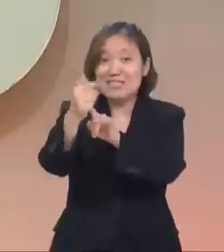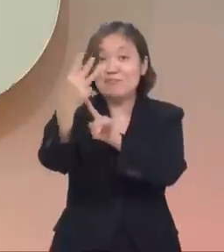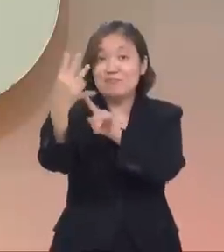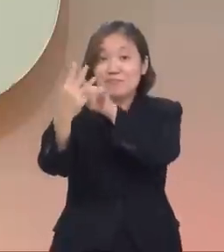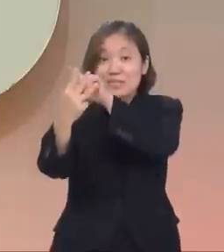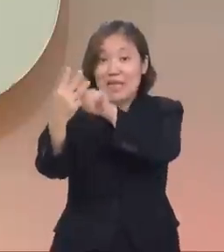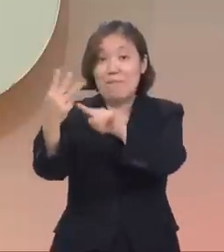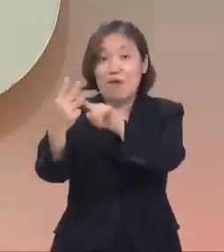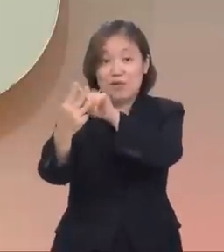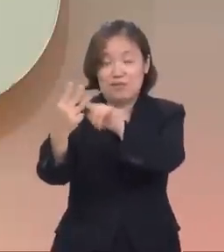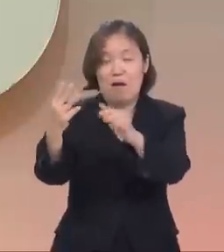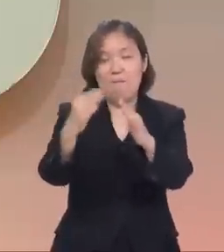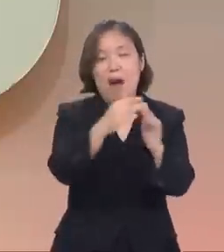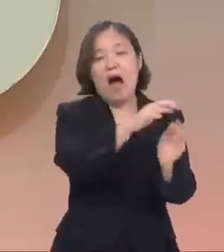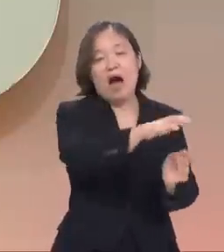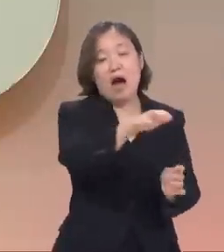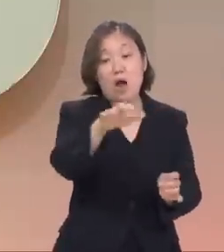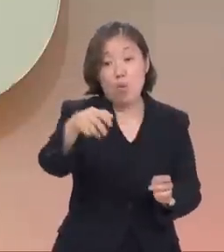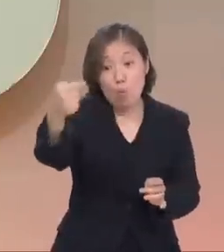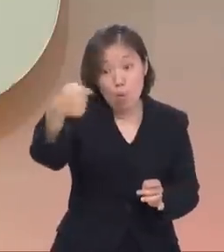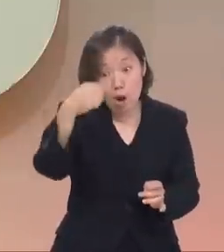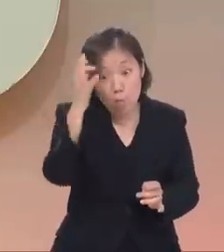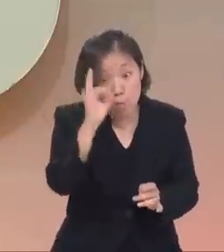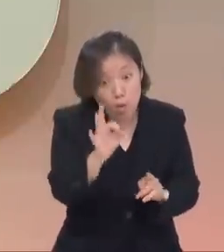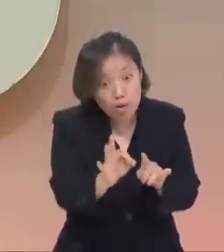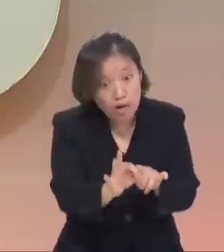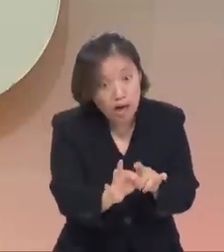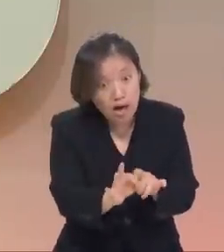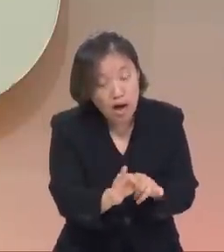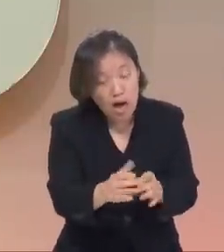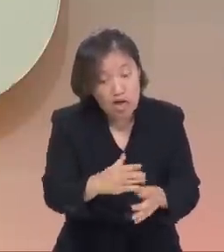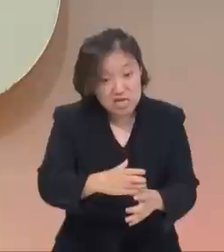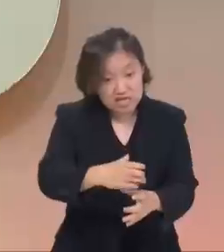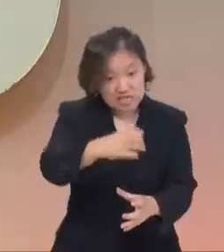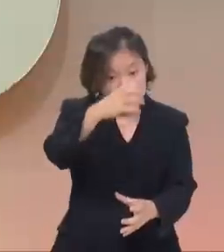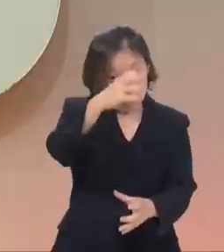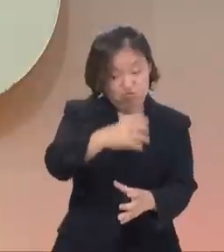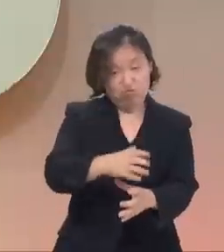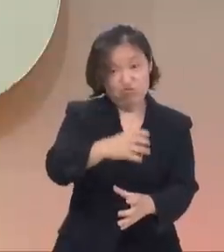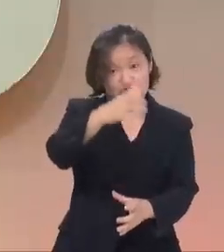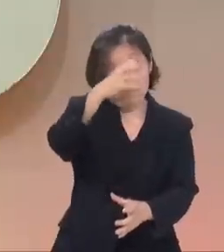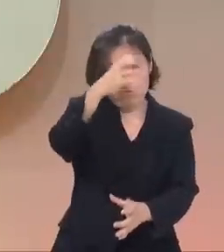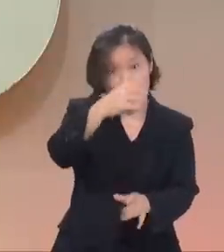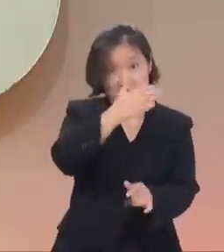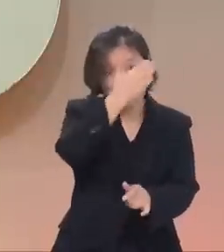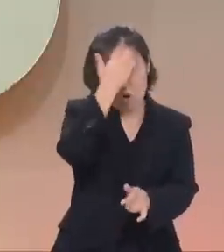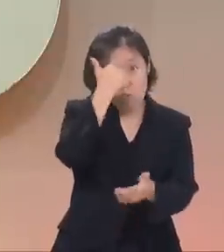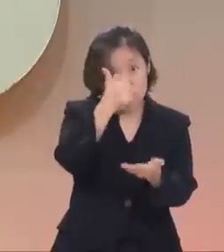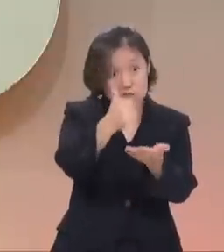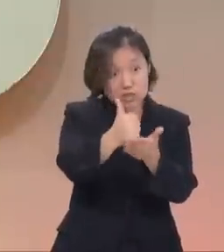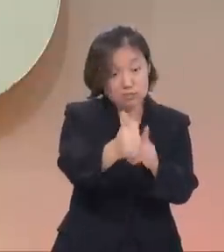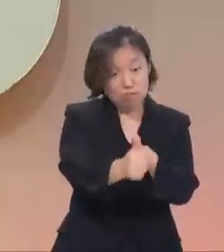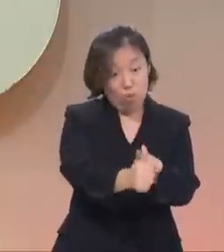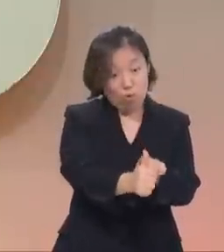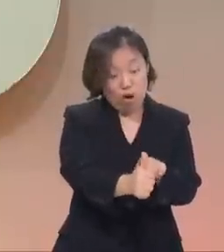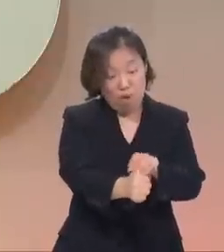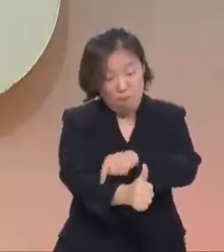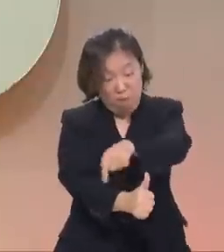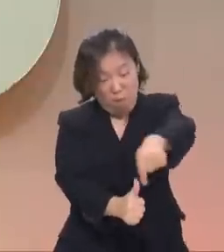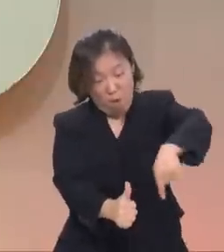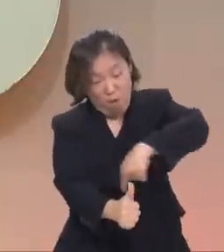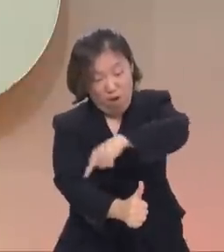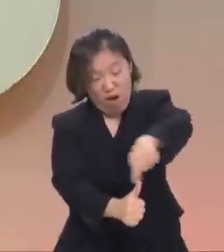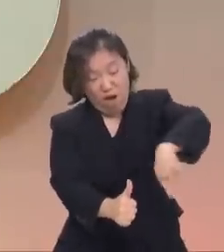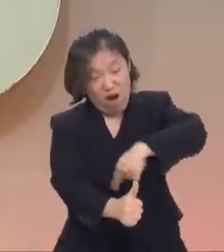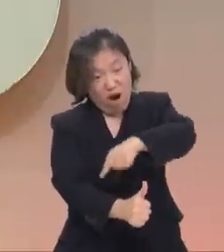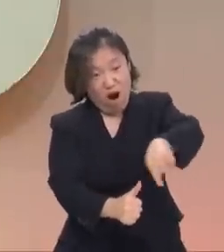마을에 왔는데 지중해가 봤더니 안이나 다를까 그 젊은 스님이 기둥에 묶여 있는 걸